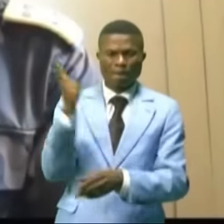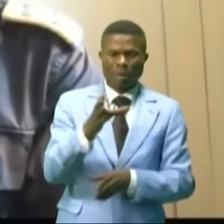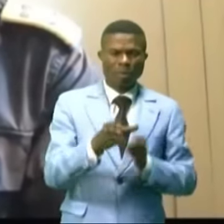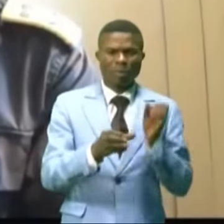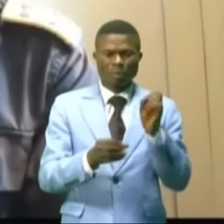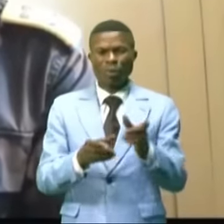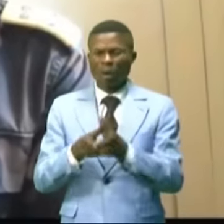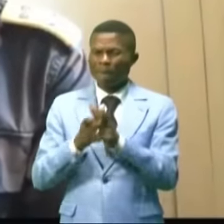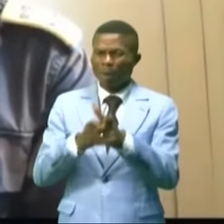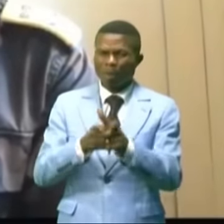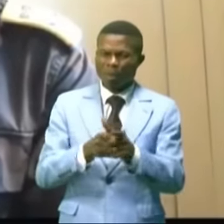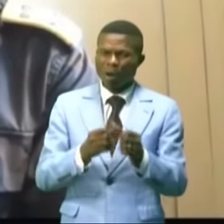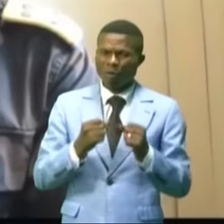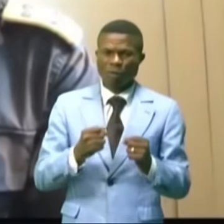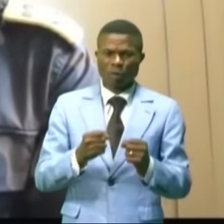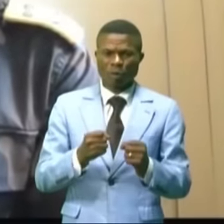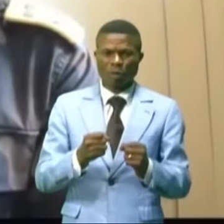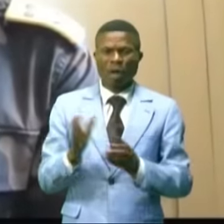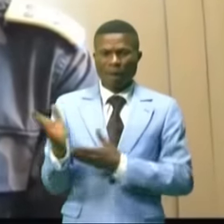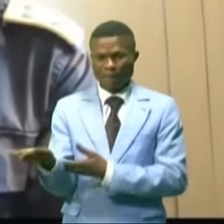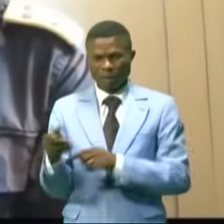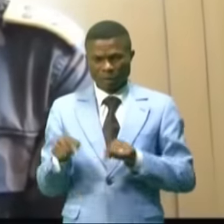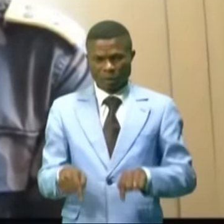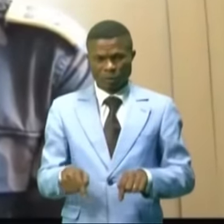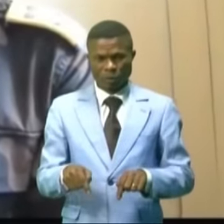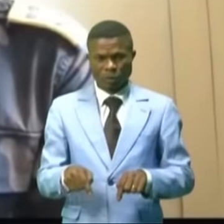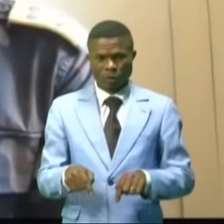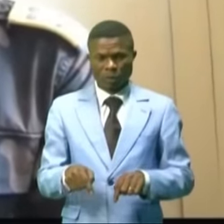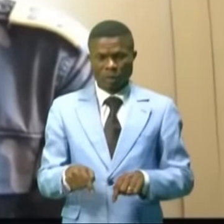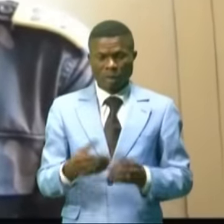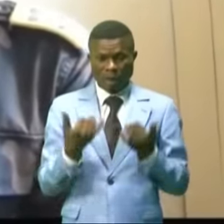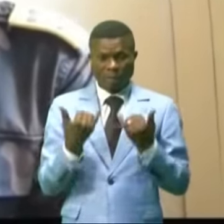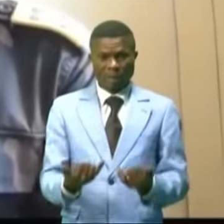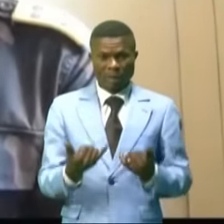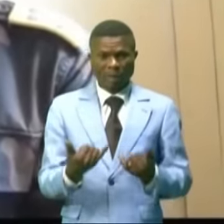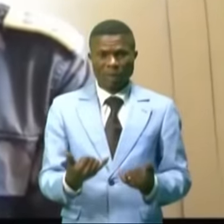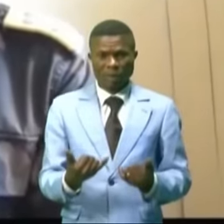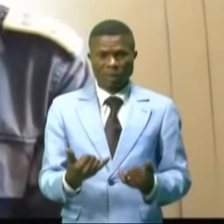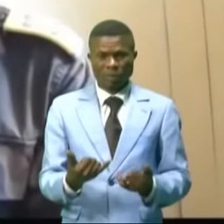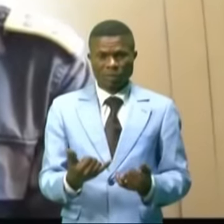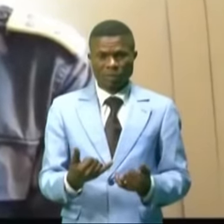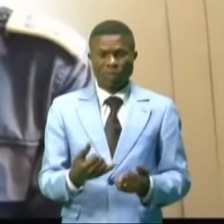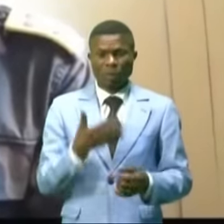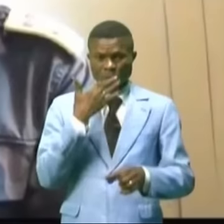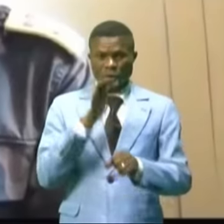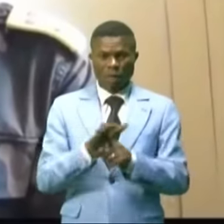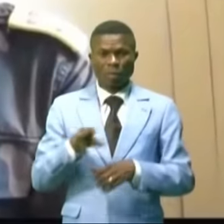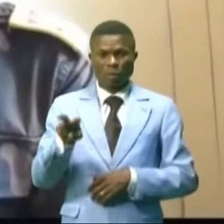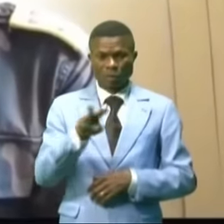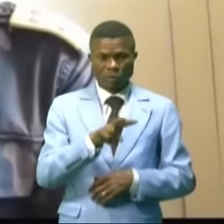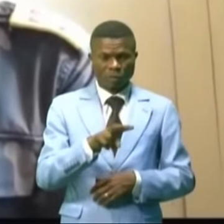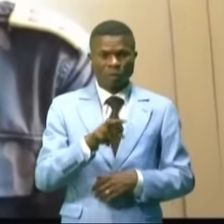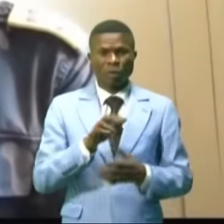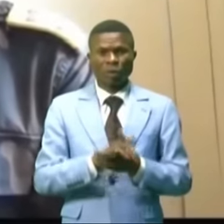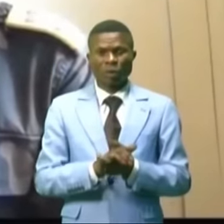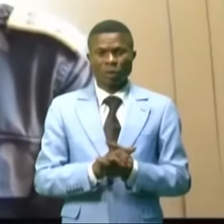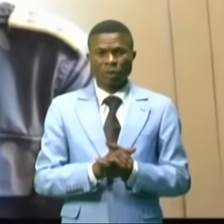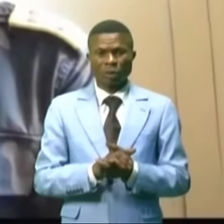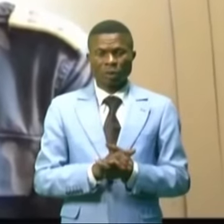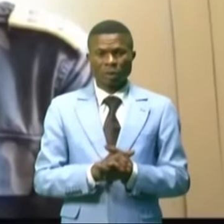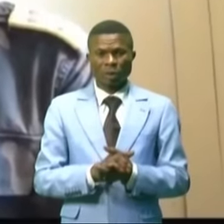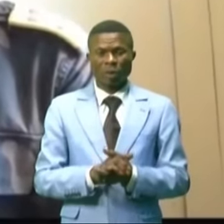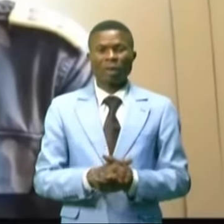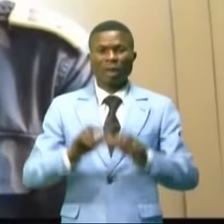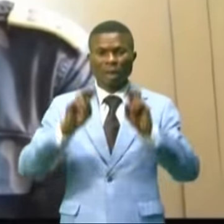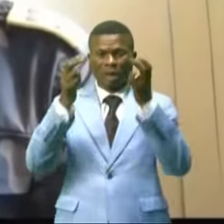la plus efficace. À ce stade, je peux vous rassurer que le mouvement